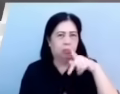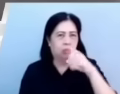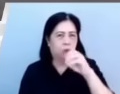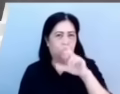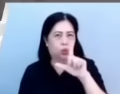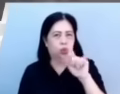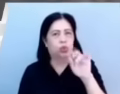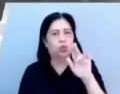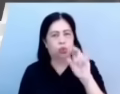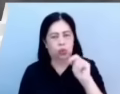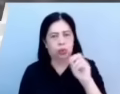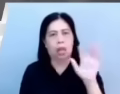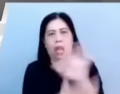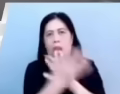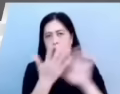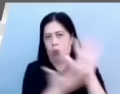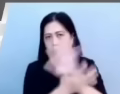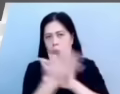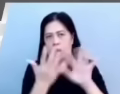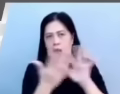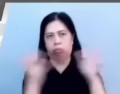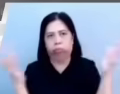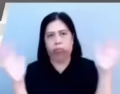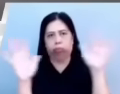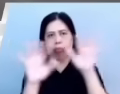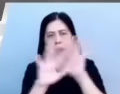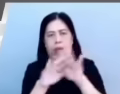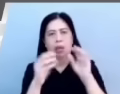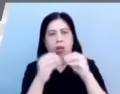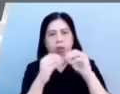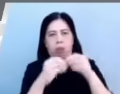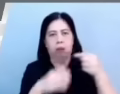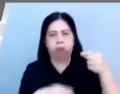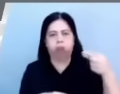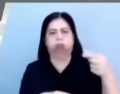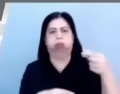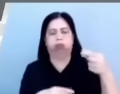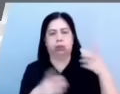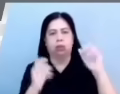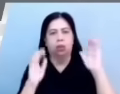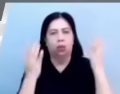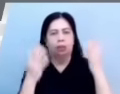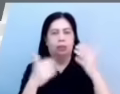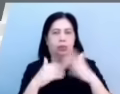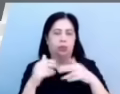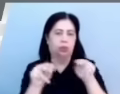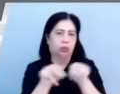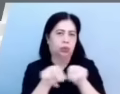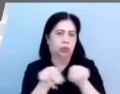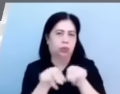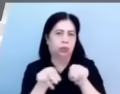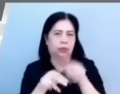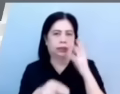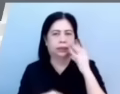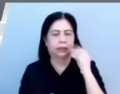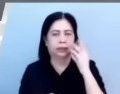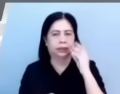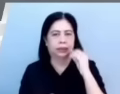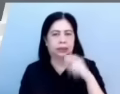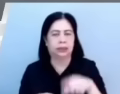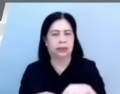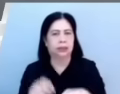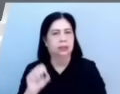ay naghalo-halo at nagsama-sama. Kaya mas makapal po siya compared sa normal na nararanasan natin ni haze or smog,